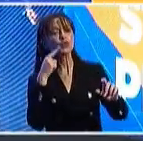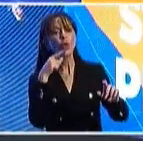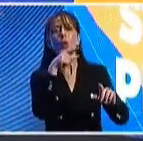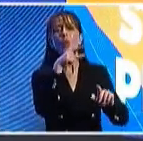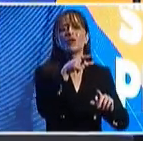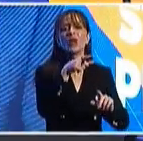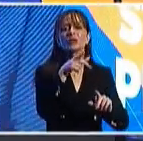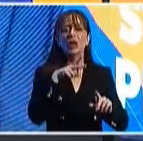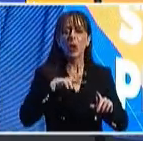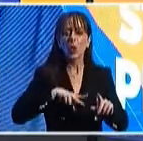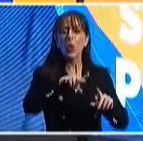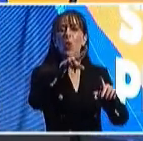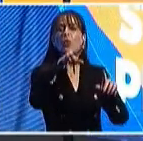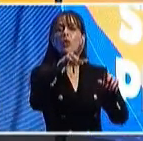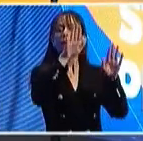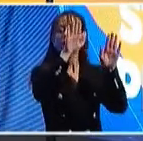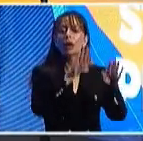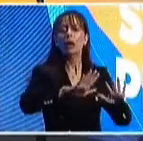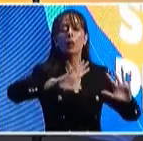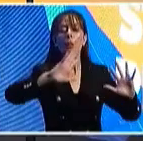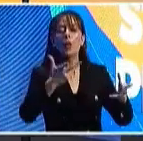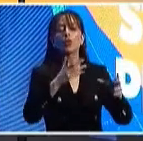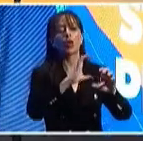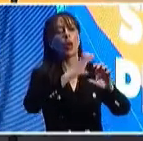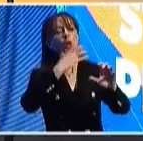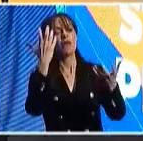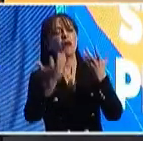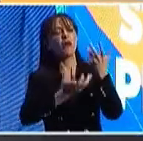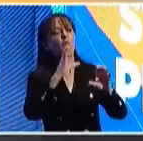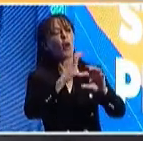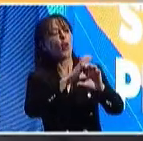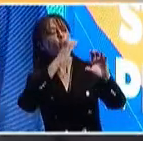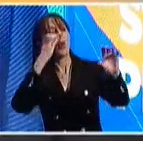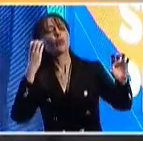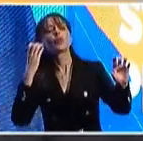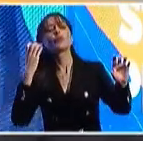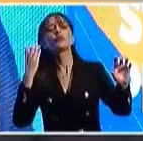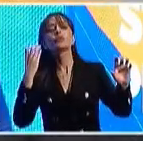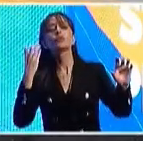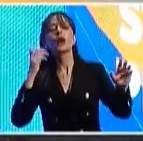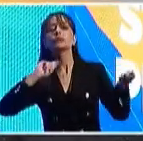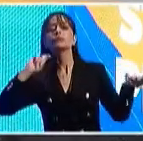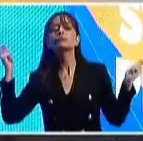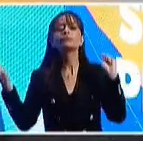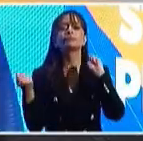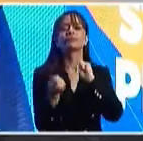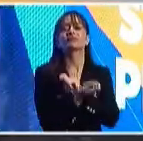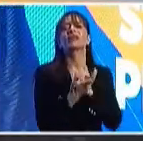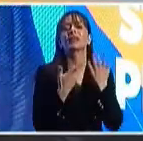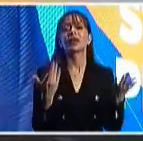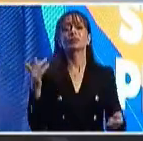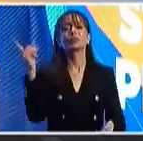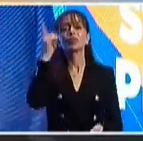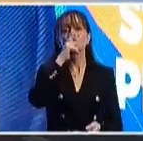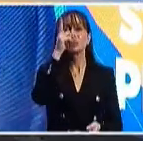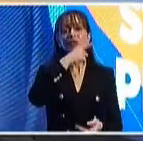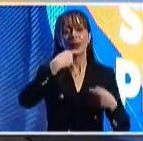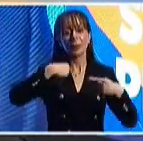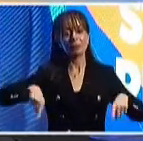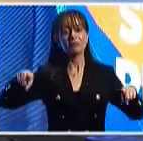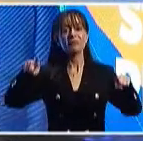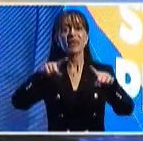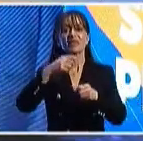kalan, yanan otobüslere böyle terfi edersiniz. Bu yüzden biz göreve gelir gelmez